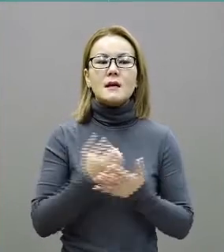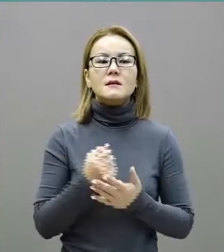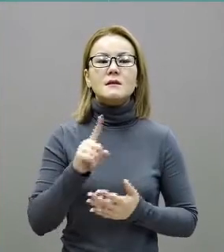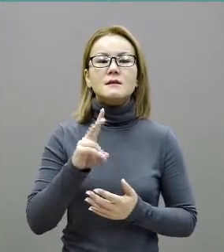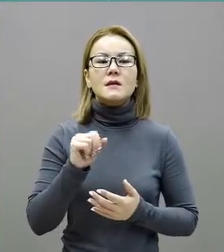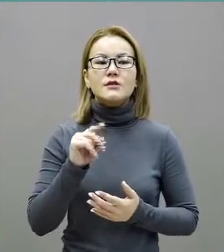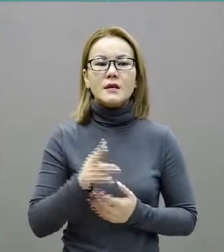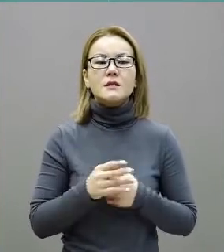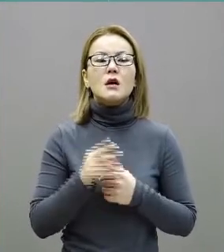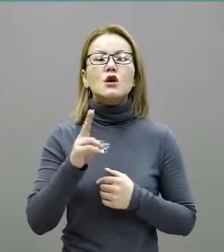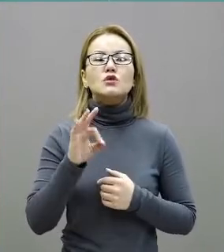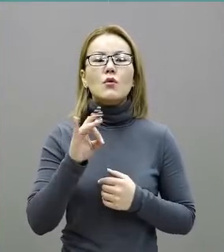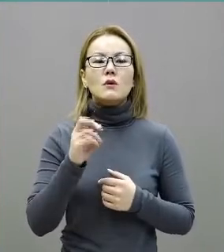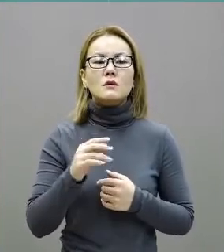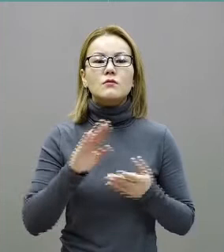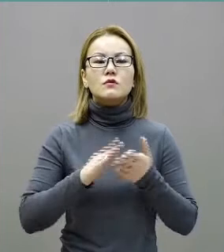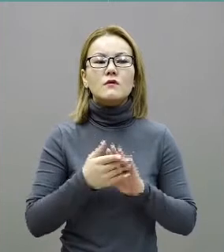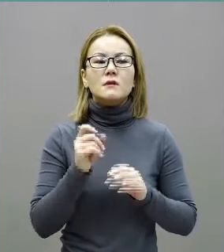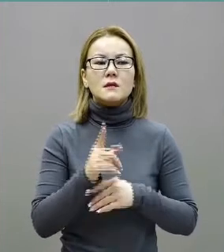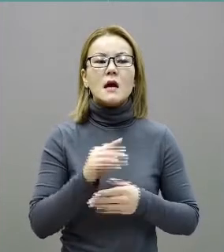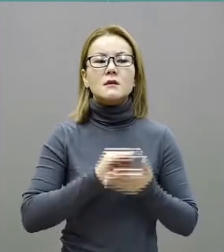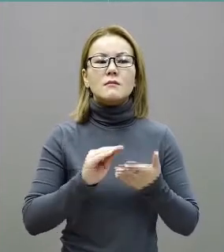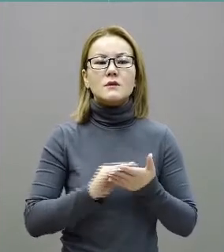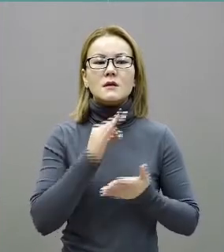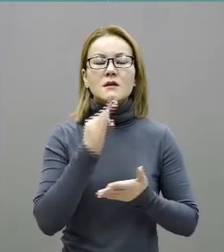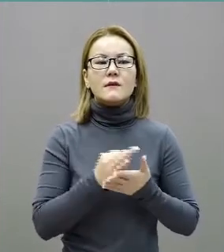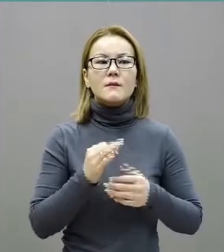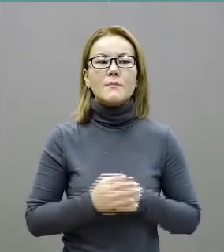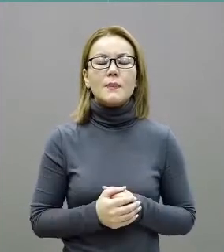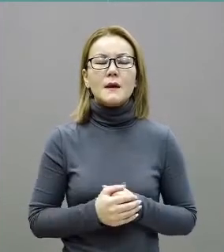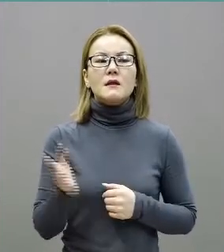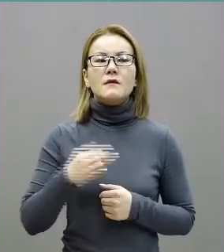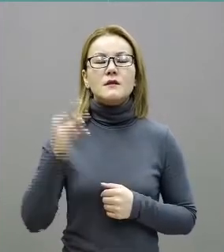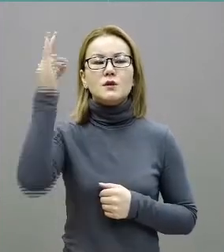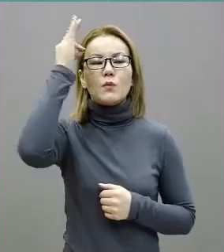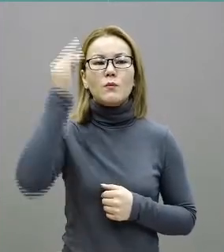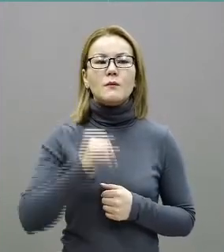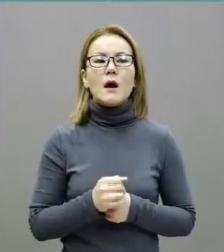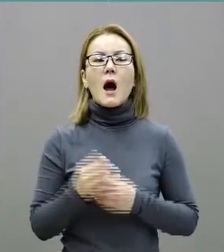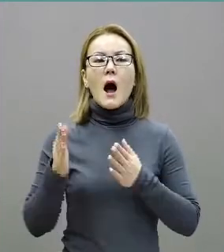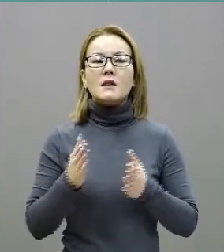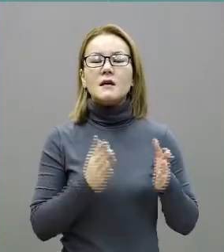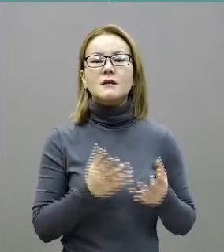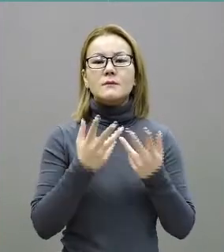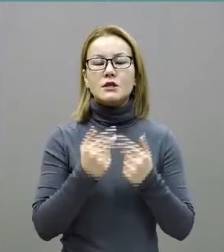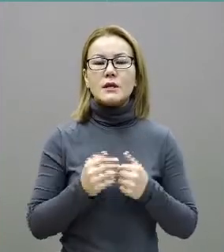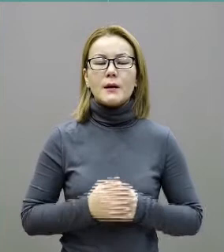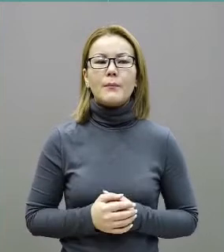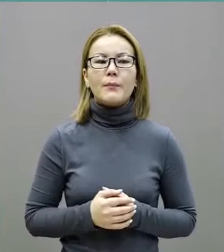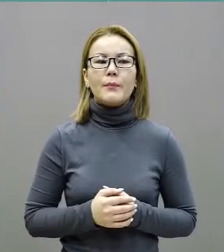записать ответ соответствующее условию и смыслу задачи давайте вспомним алгоритм